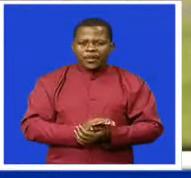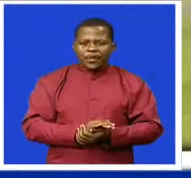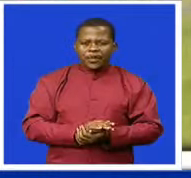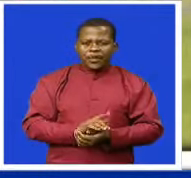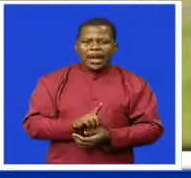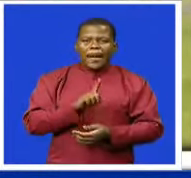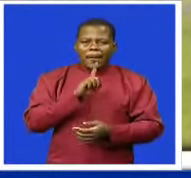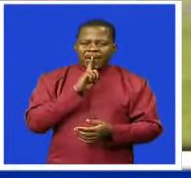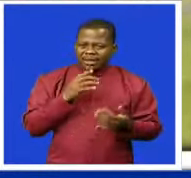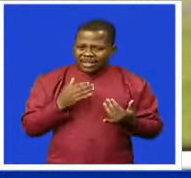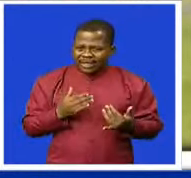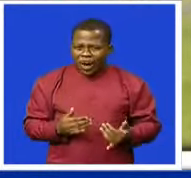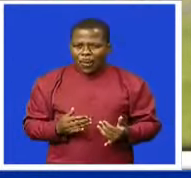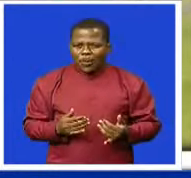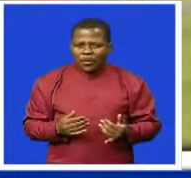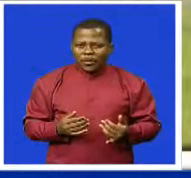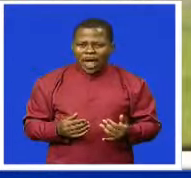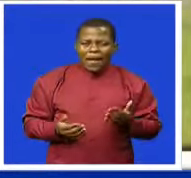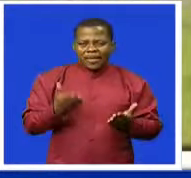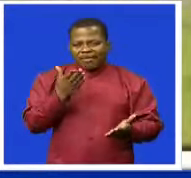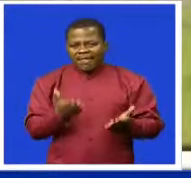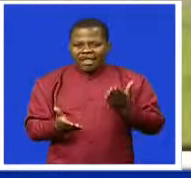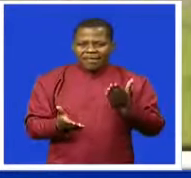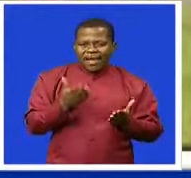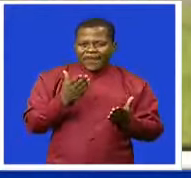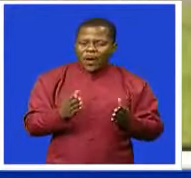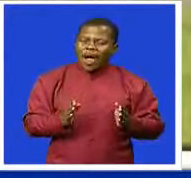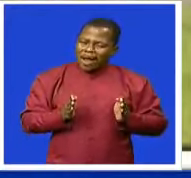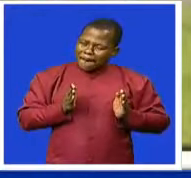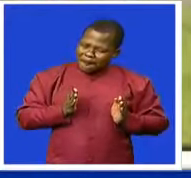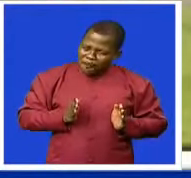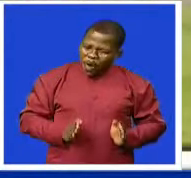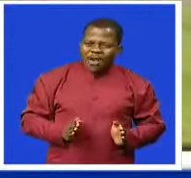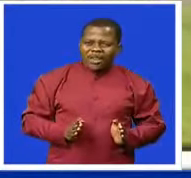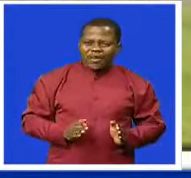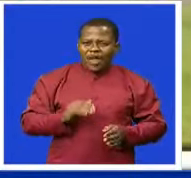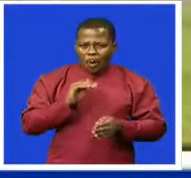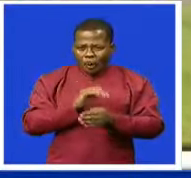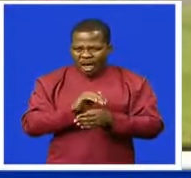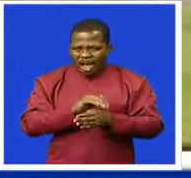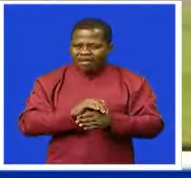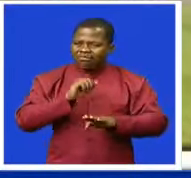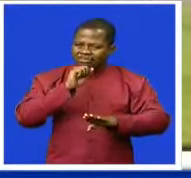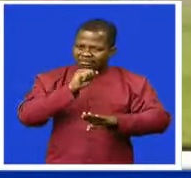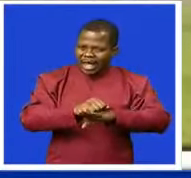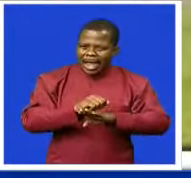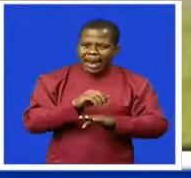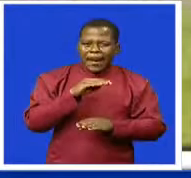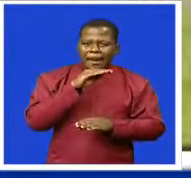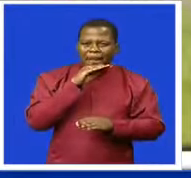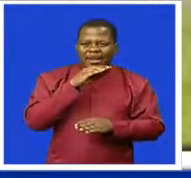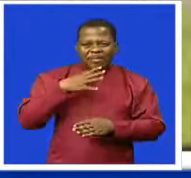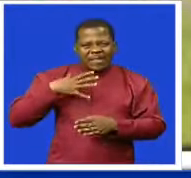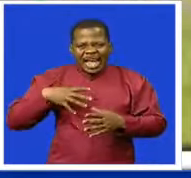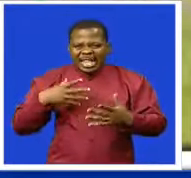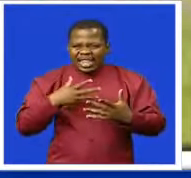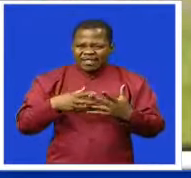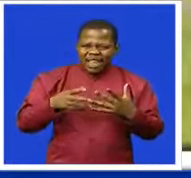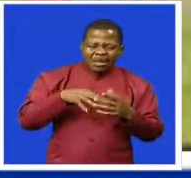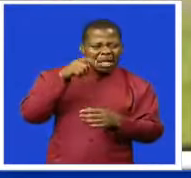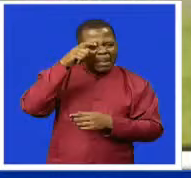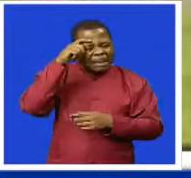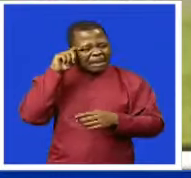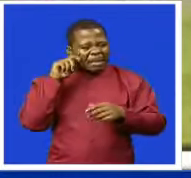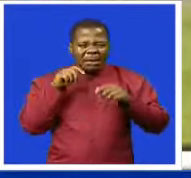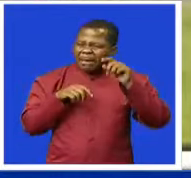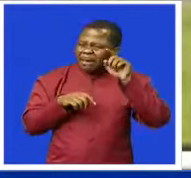at least lomtimba uthathe shape konke lokungadzama umtimbeni kuyaphuma uba ne body fitness negula